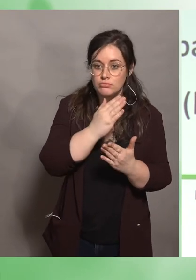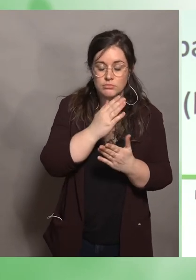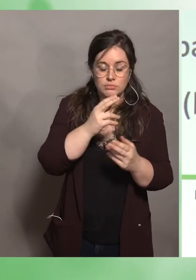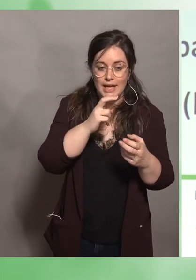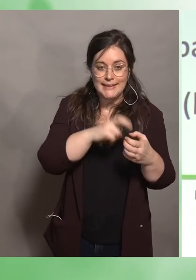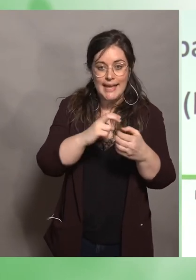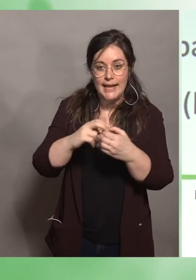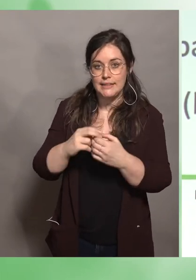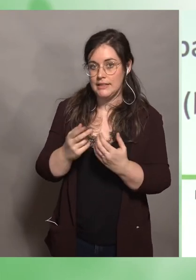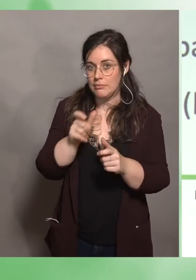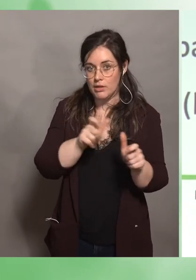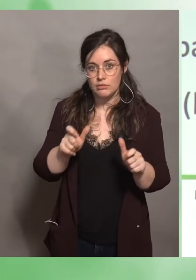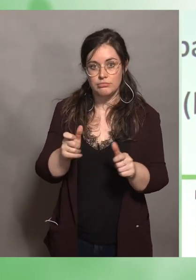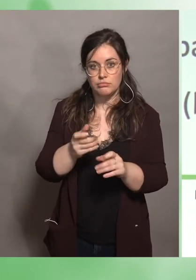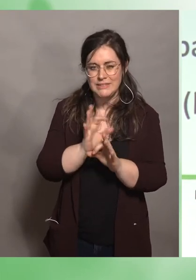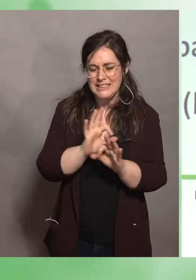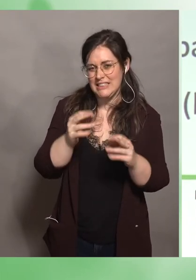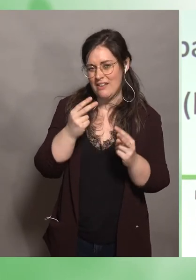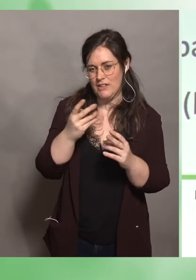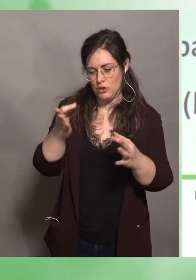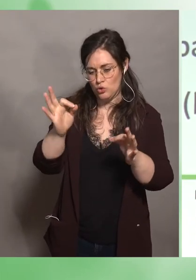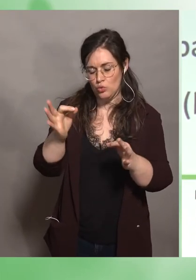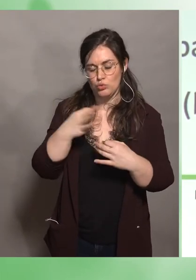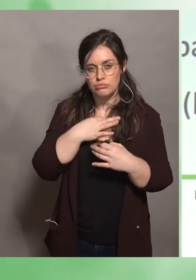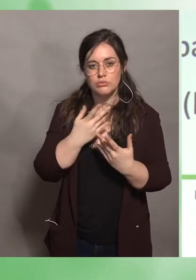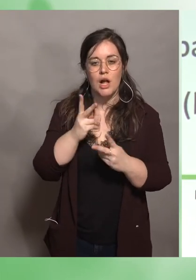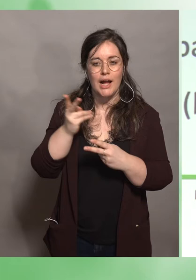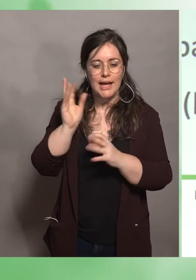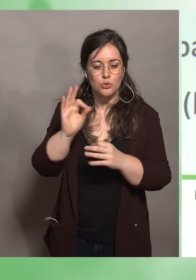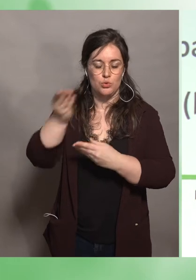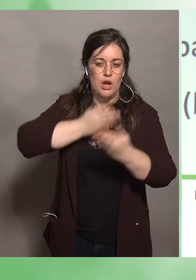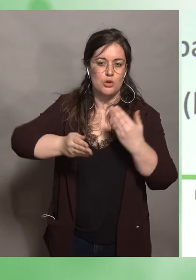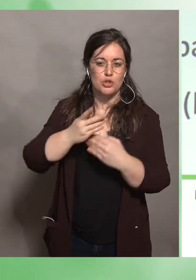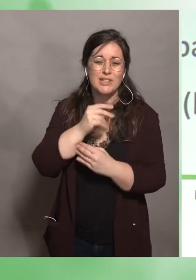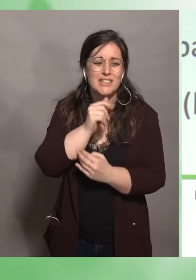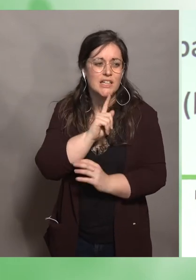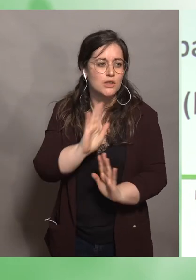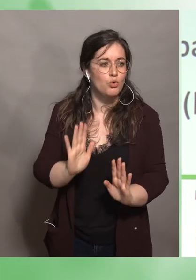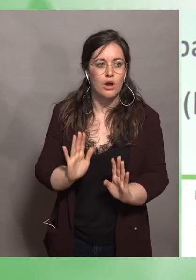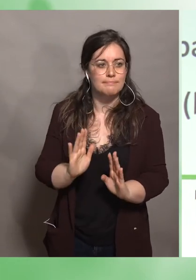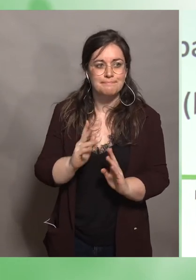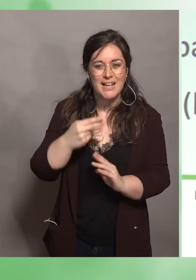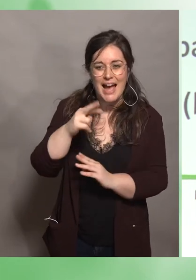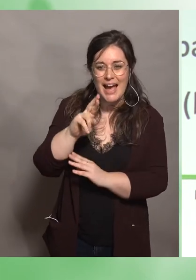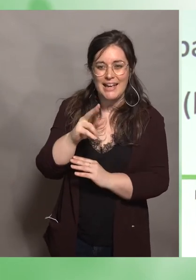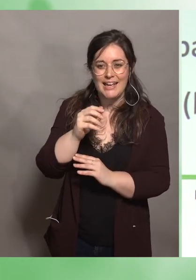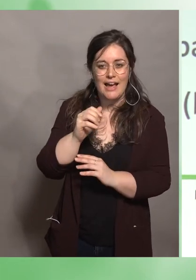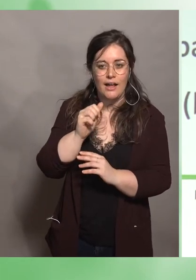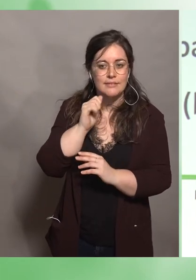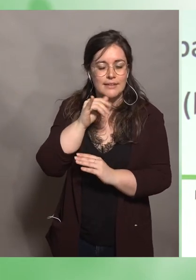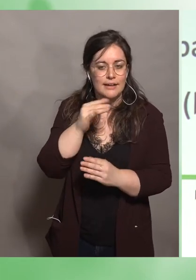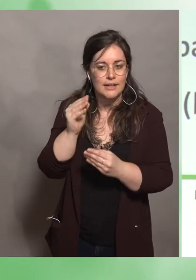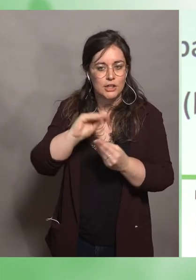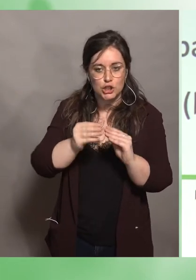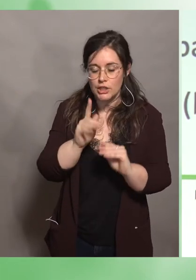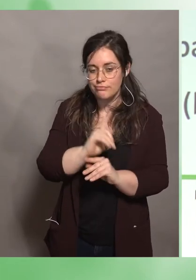ein unglaublicher Mehrwert, sich zu allen Themen auszutauschen. Da geht es nicht nur um das HR-Tagesgeschäft, sondern wir haben